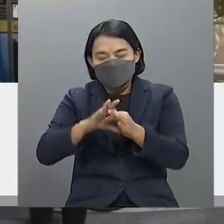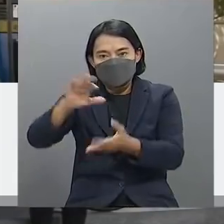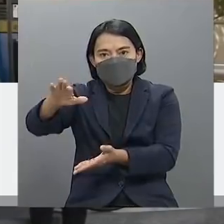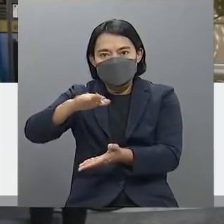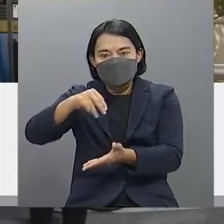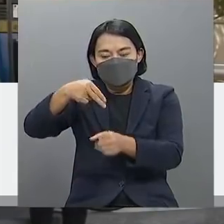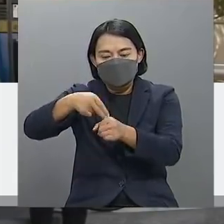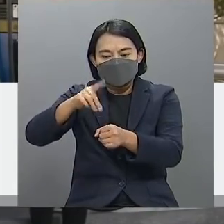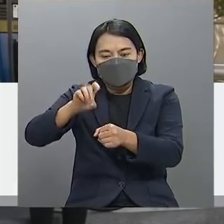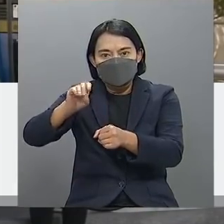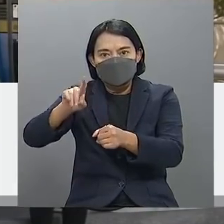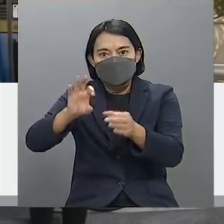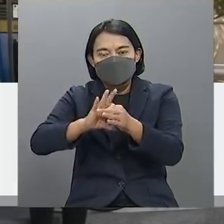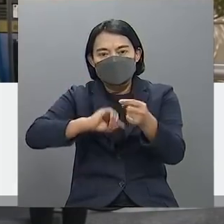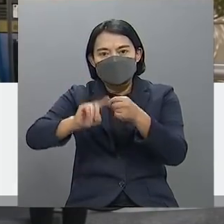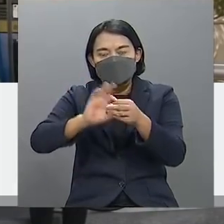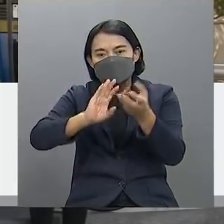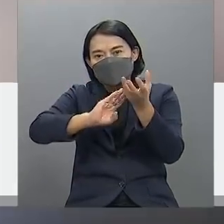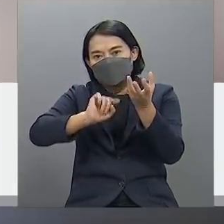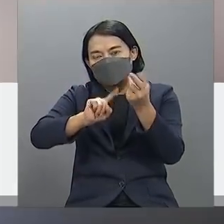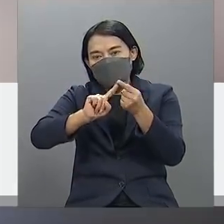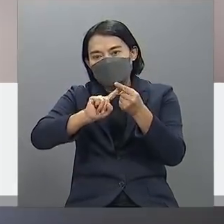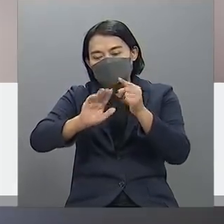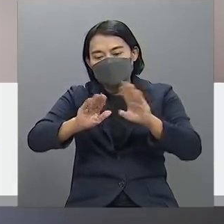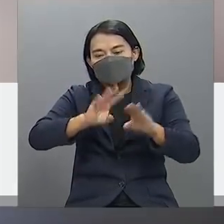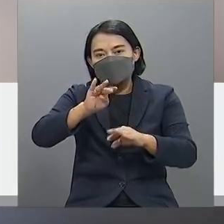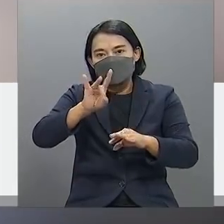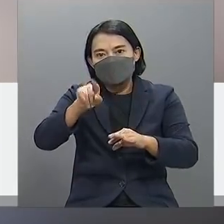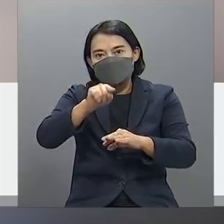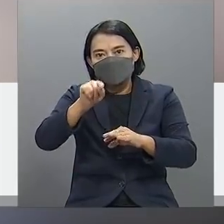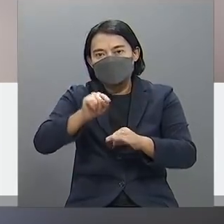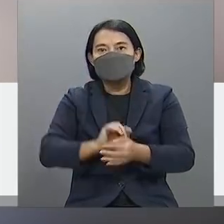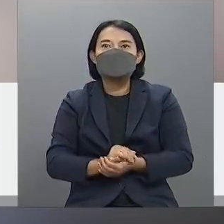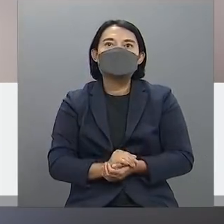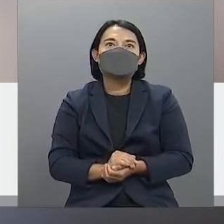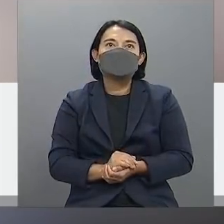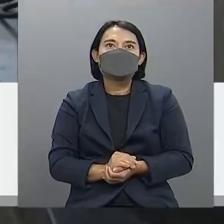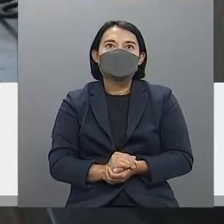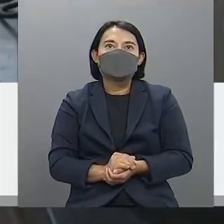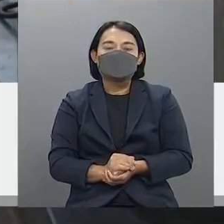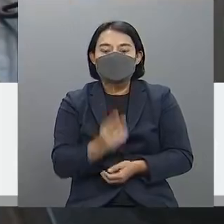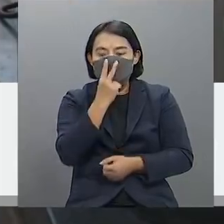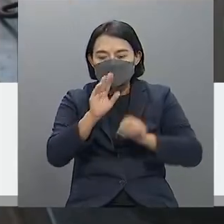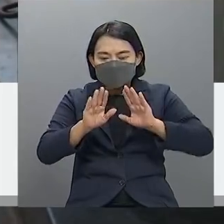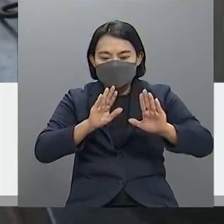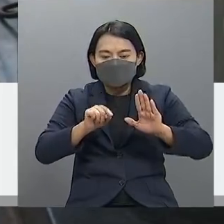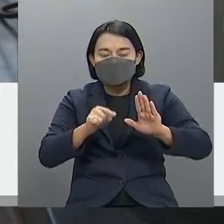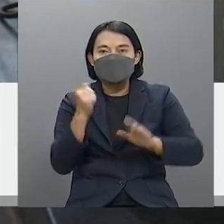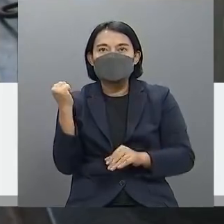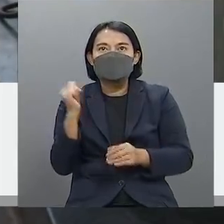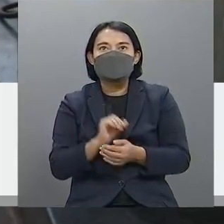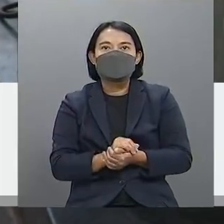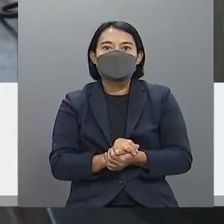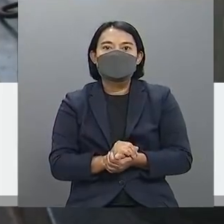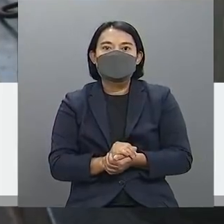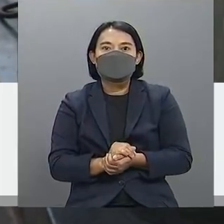ออกกลางคิดเป็นสัดส่วนก็ราวๆ48%นะคะถ้าไปเทียบกับแหล่งอื่นๆที่รองลงมากลุ่มที่